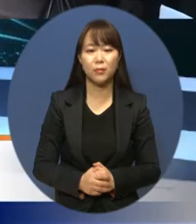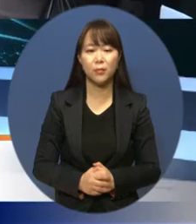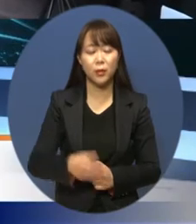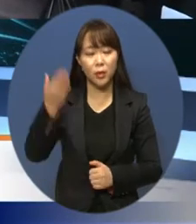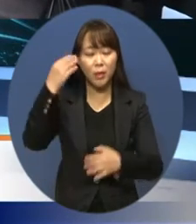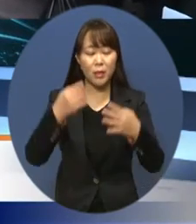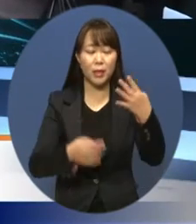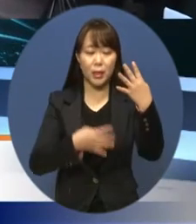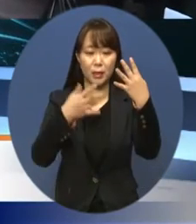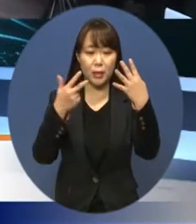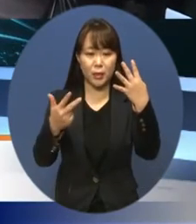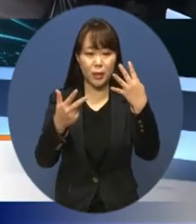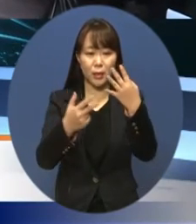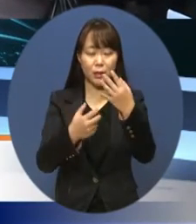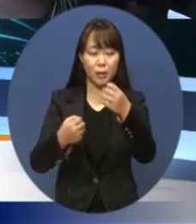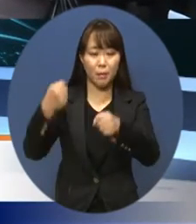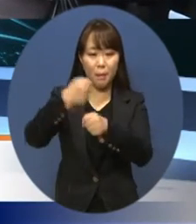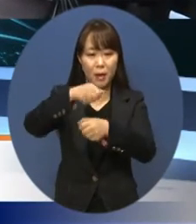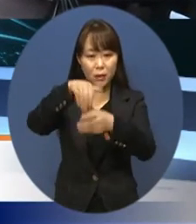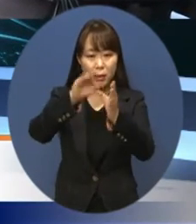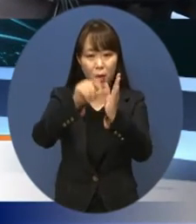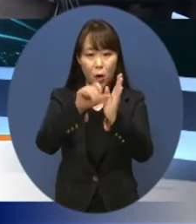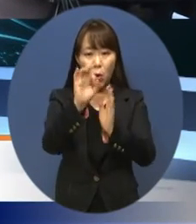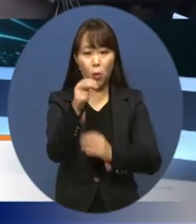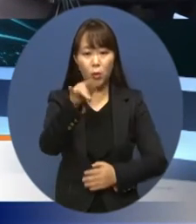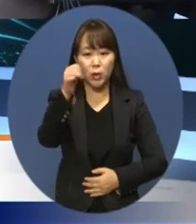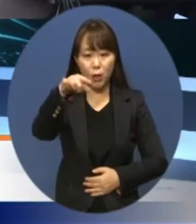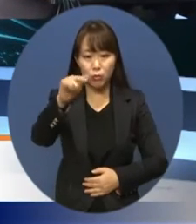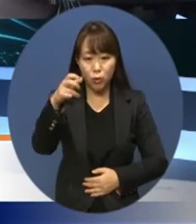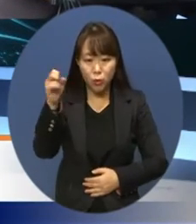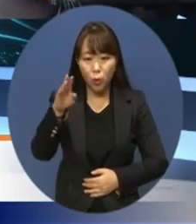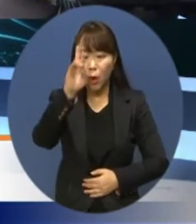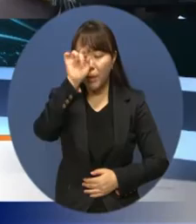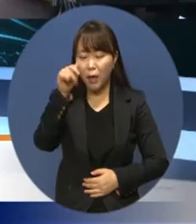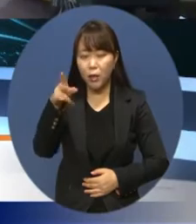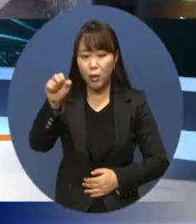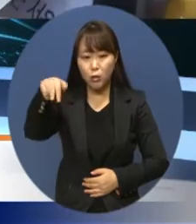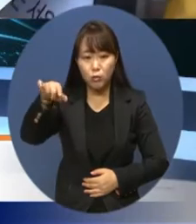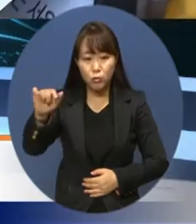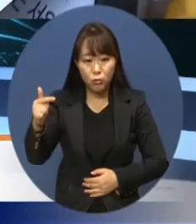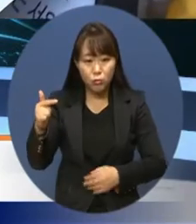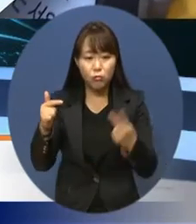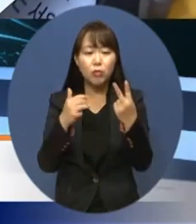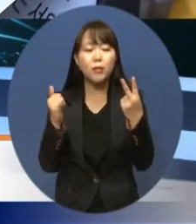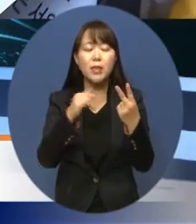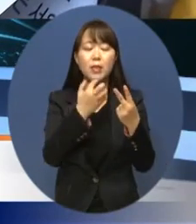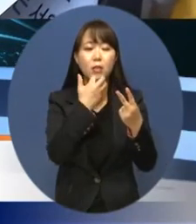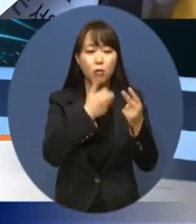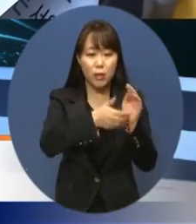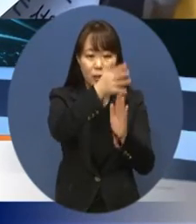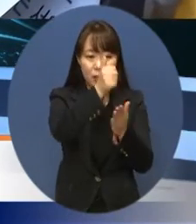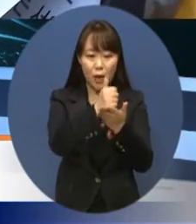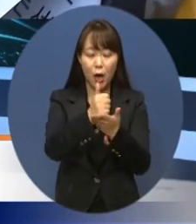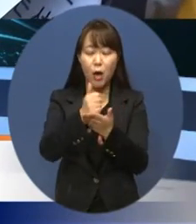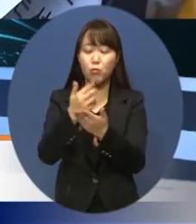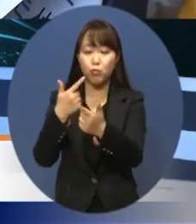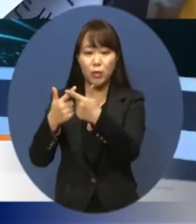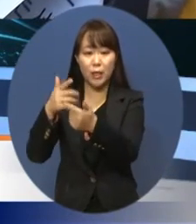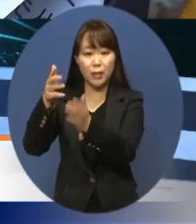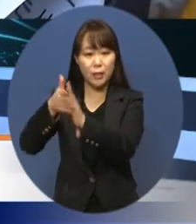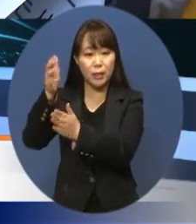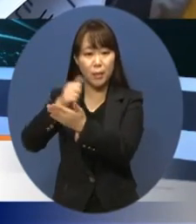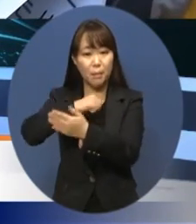지난 4 7 재보궐 선거에서 오세훈 후보와 박형준 후보가 각각 서울시장과 부산 시장의 당선돼